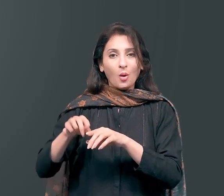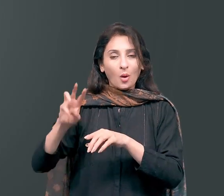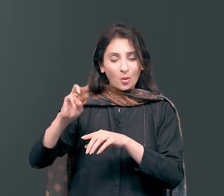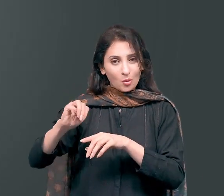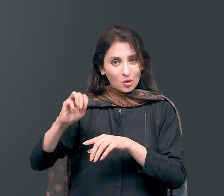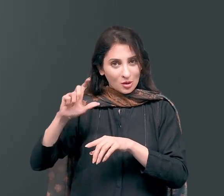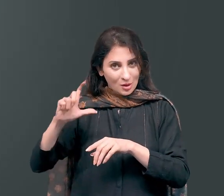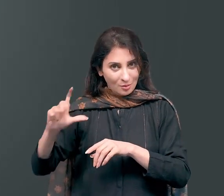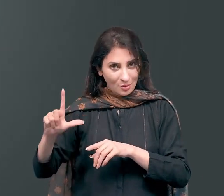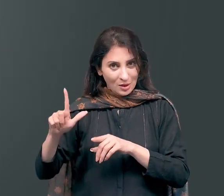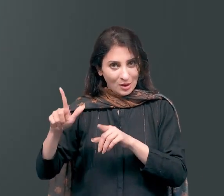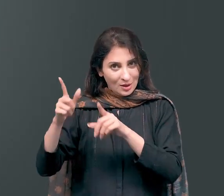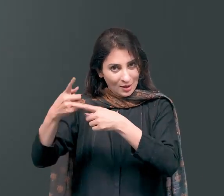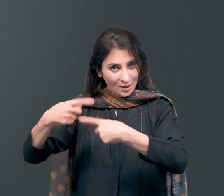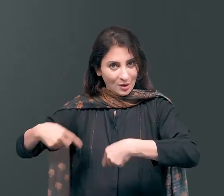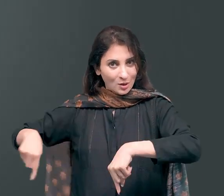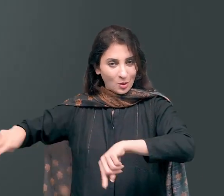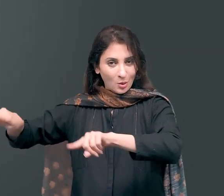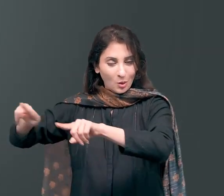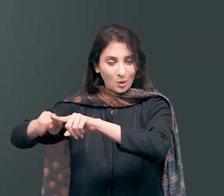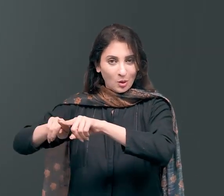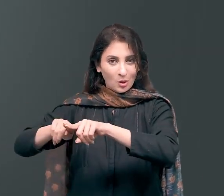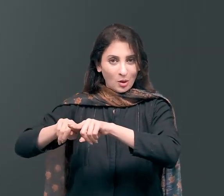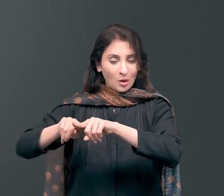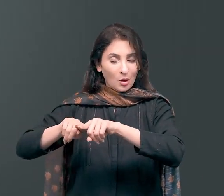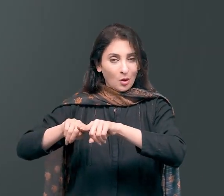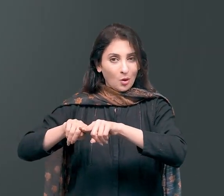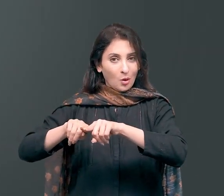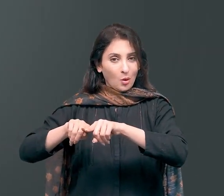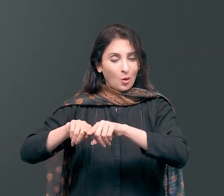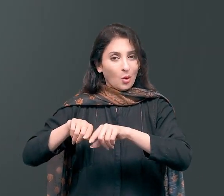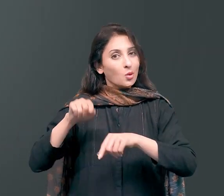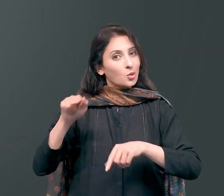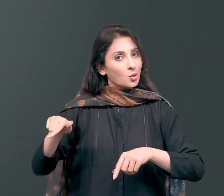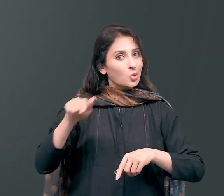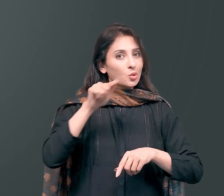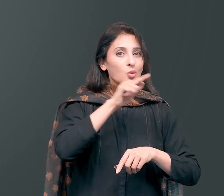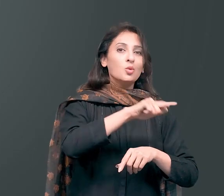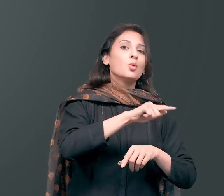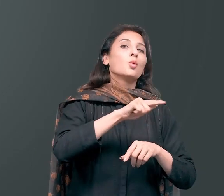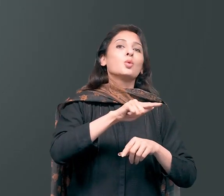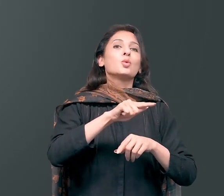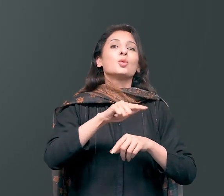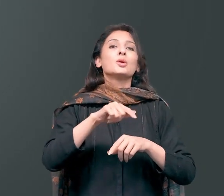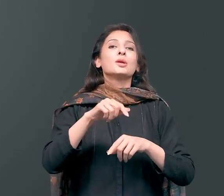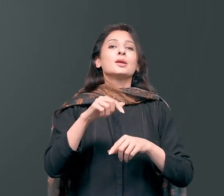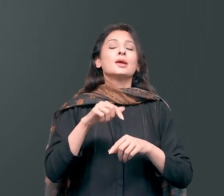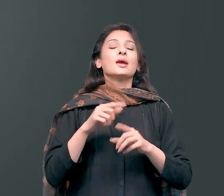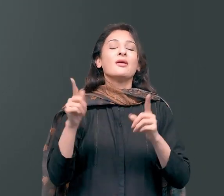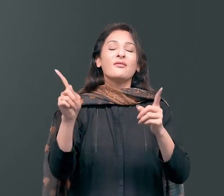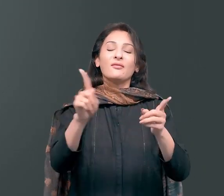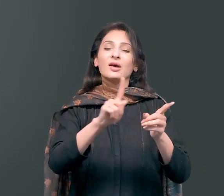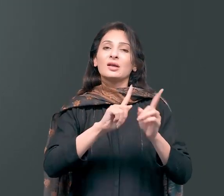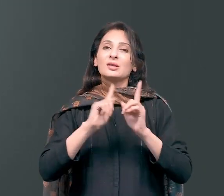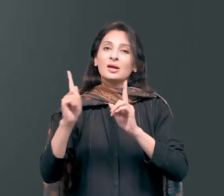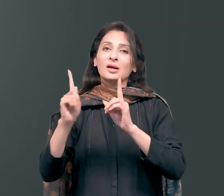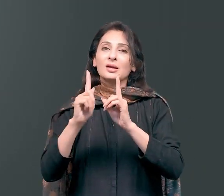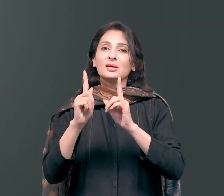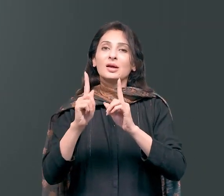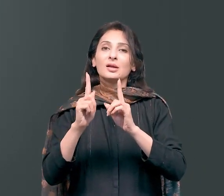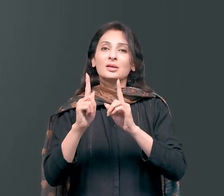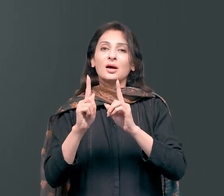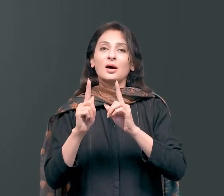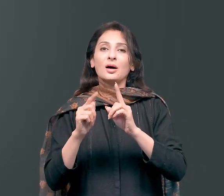کہ آپ متحد رہتے ہیں تو آپ کے کیا فوائد ہیں، لیکن دونوں جماعتیں یہ طے کر چکی تھی کہ ہندوستان کی